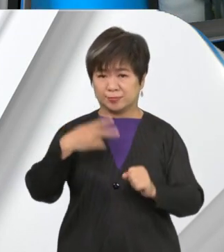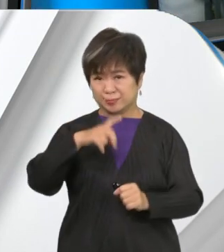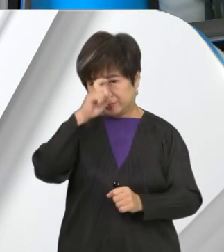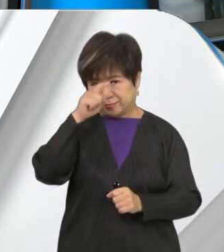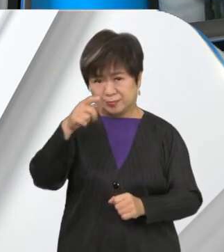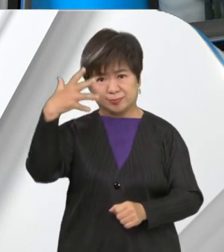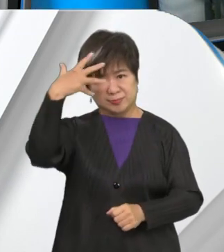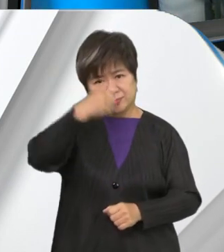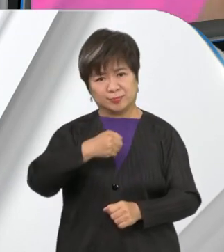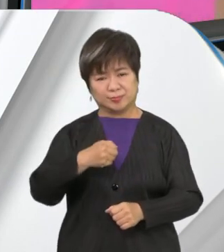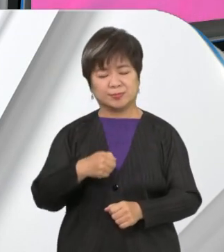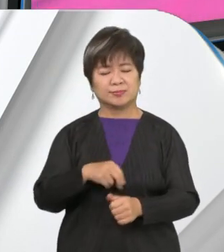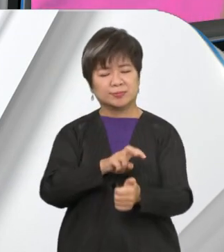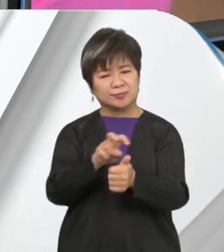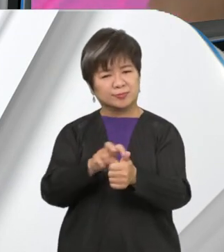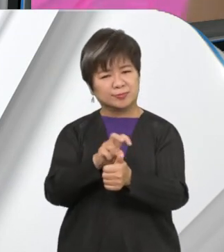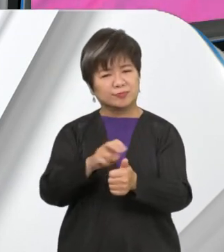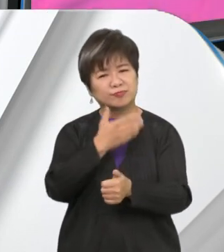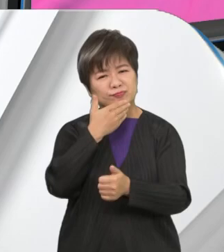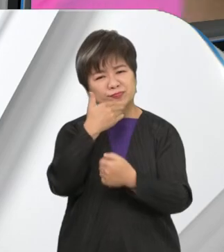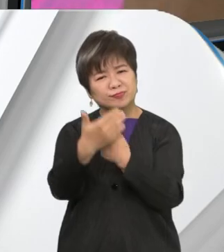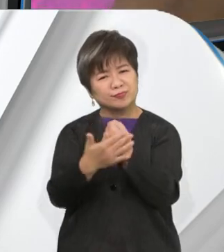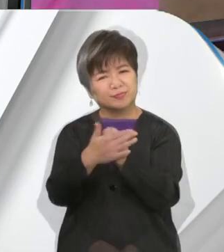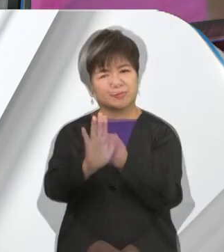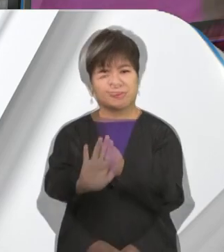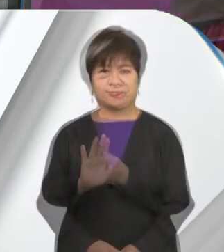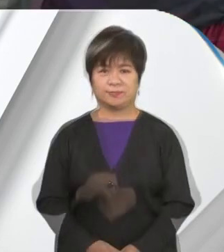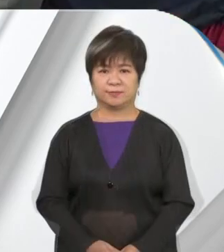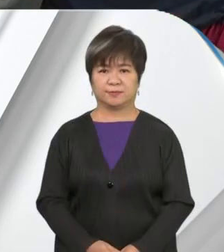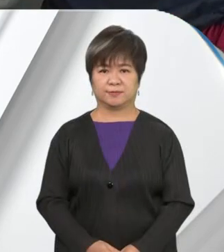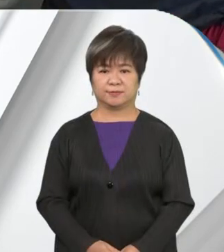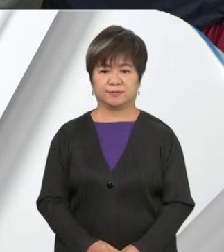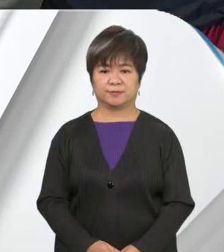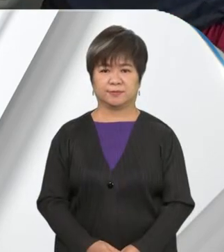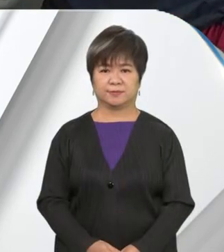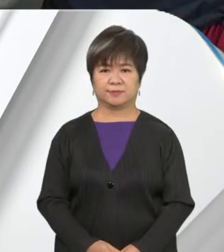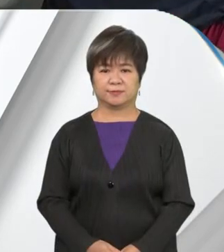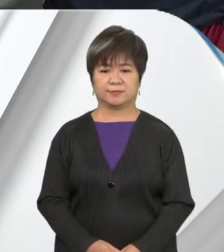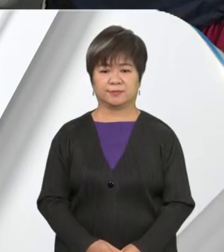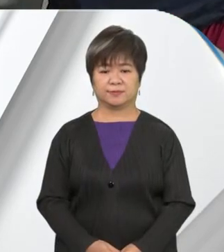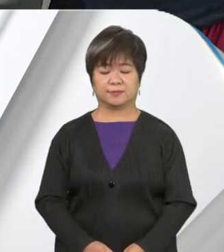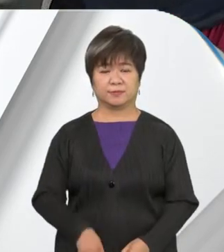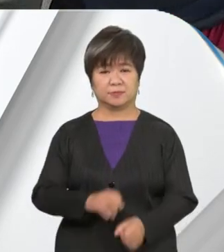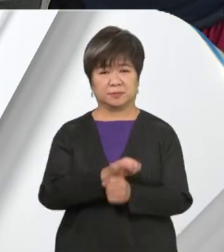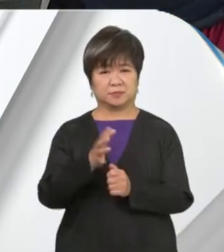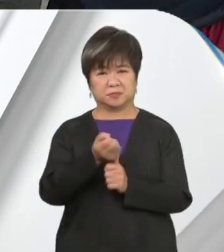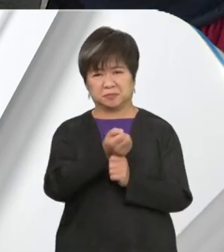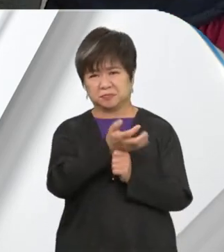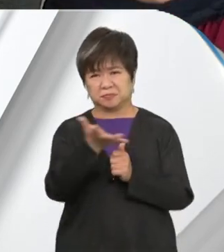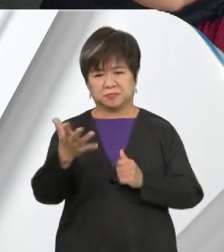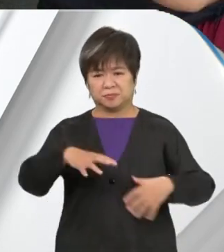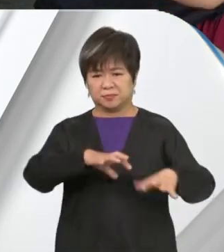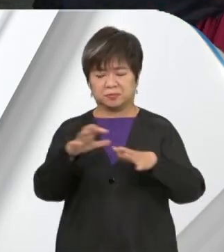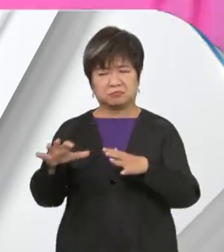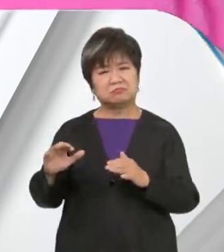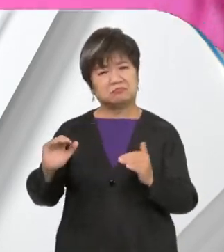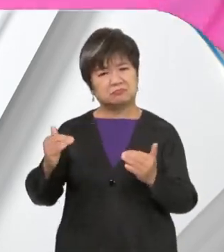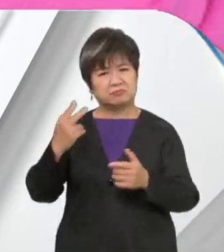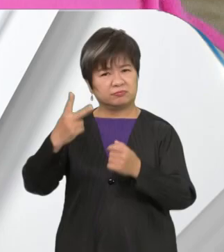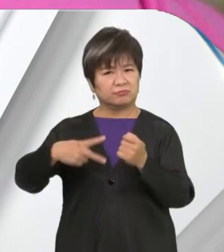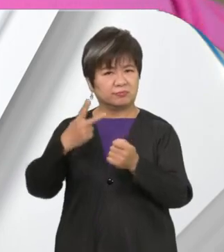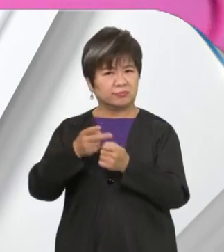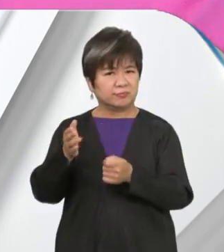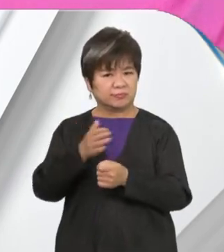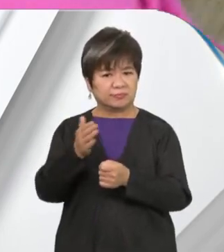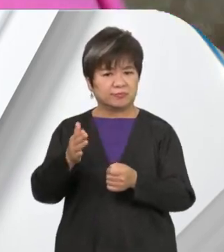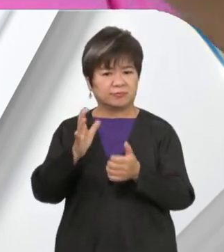老人家都做得继续得到很较好的照顾。 前个肺炎切到全世界未有两年呢，现在疫